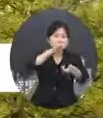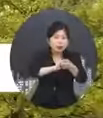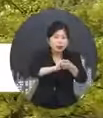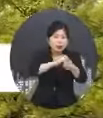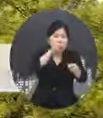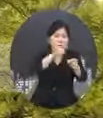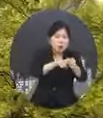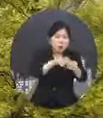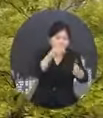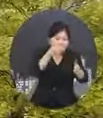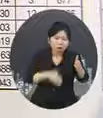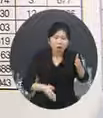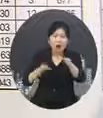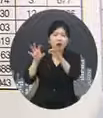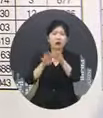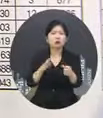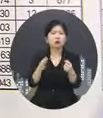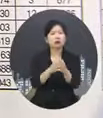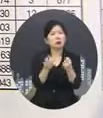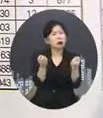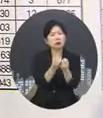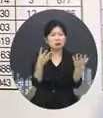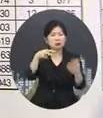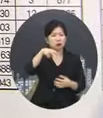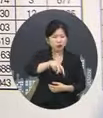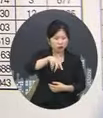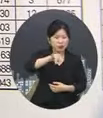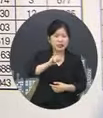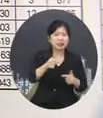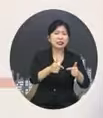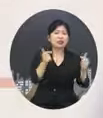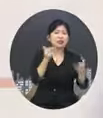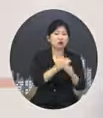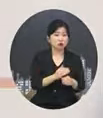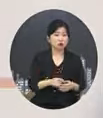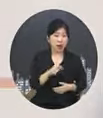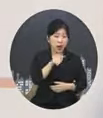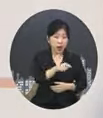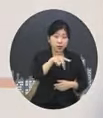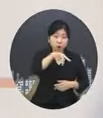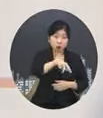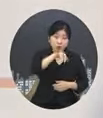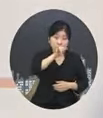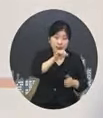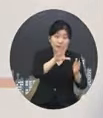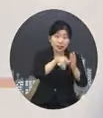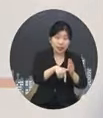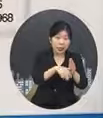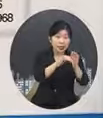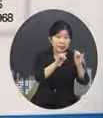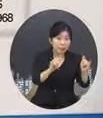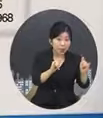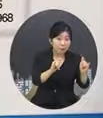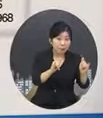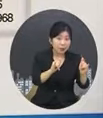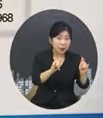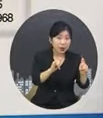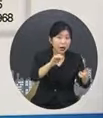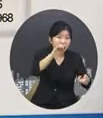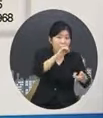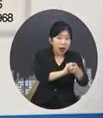있습니다 수시모집에서 신입생을 뽑지 못할 경우 순간 인원이 정시 모집으로 넘어가는데